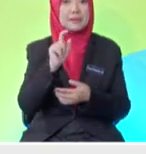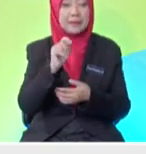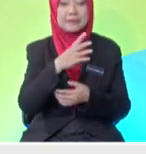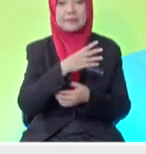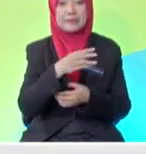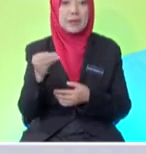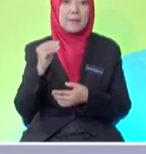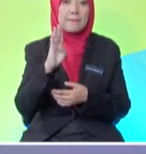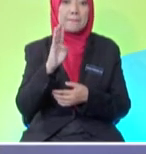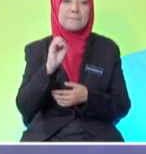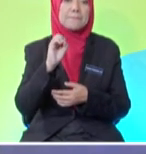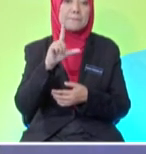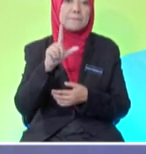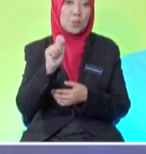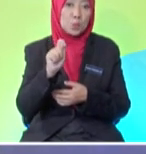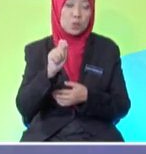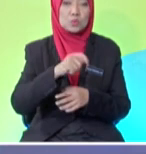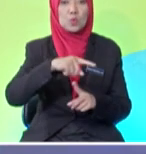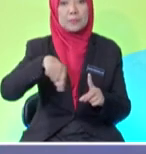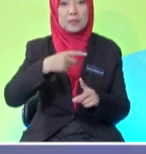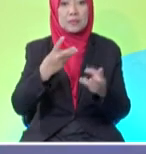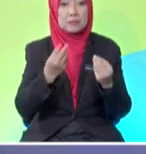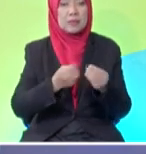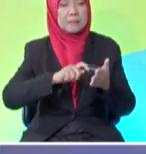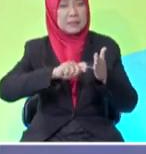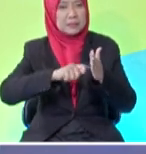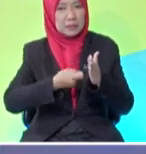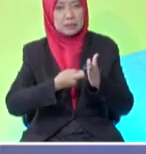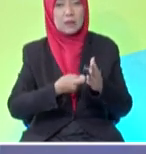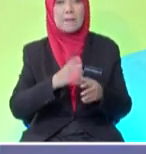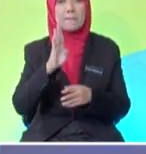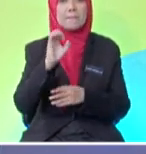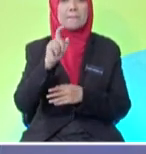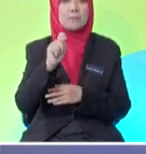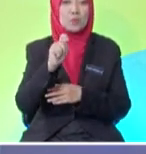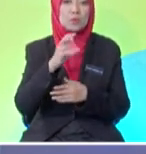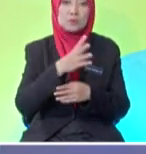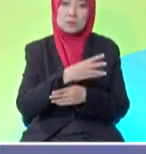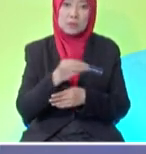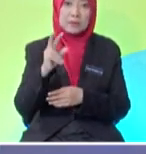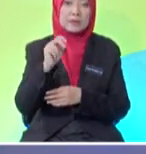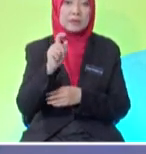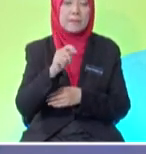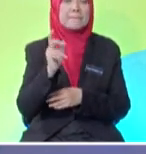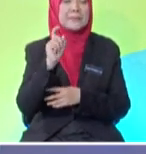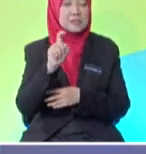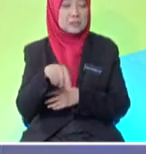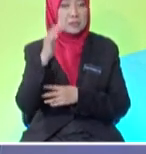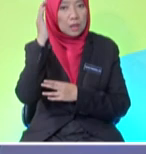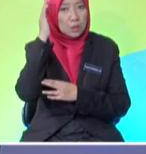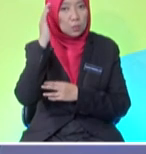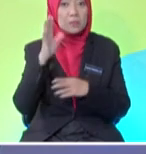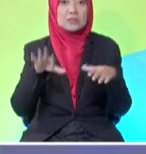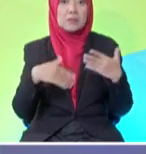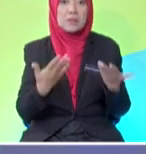mesti tahu apabila hendak mengetatkan atau melonggarkan Bull dan night mesti yang pertama tahu dari segi size